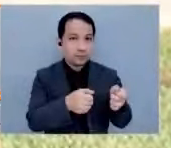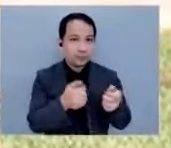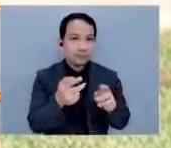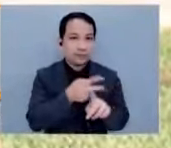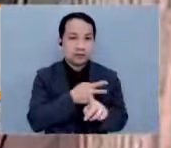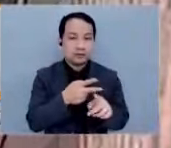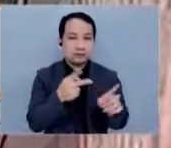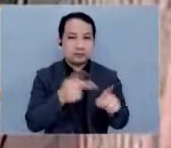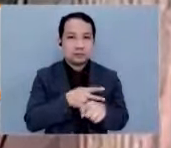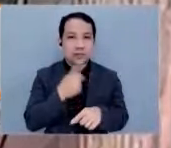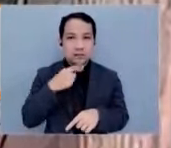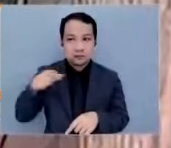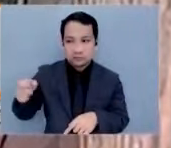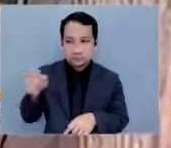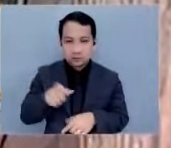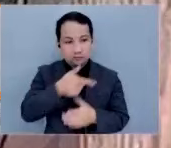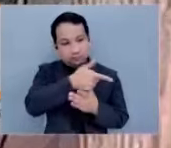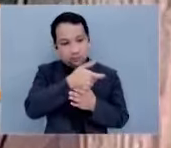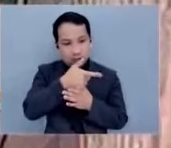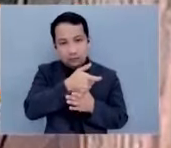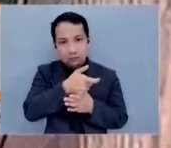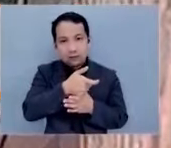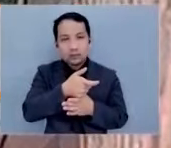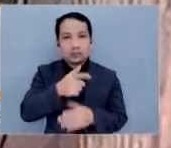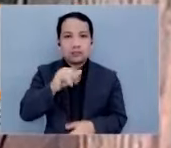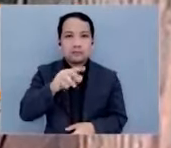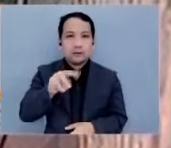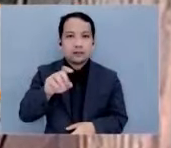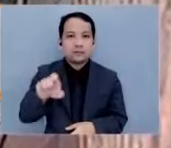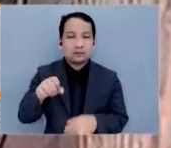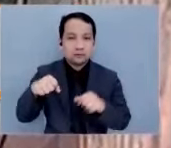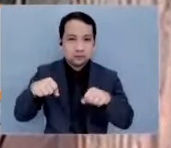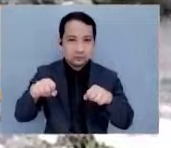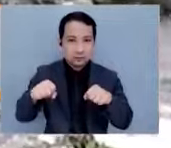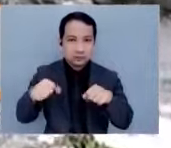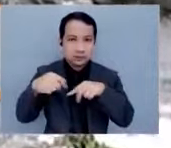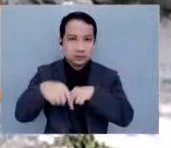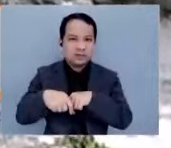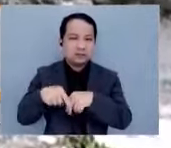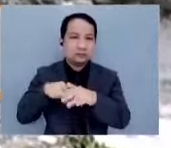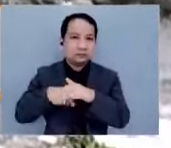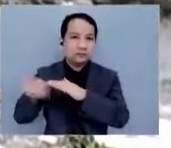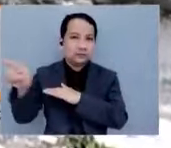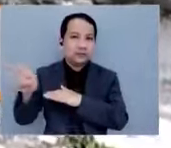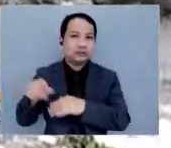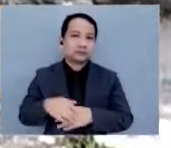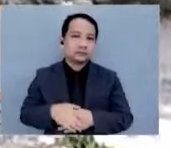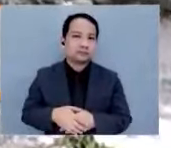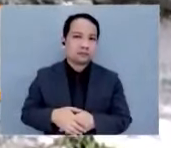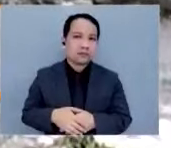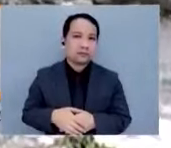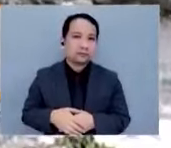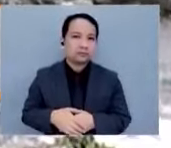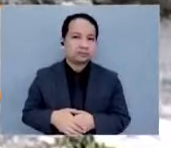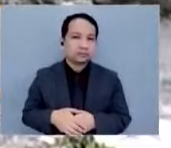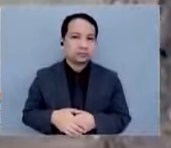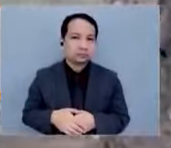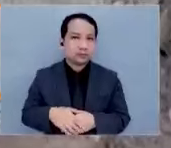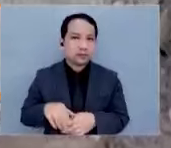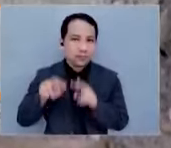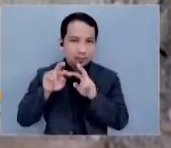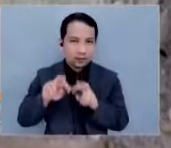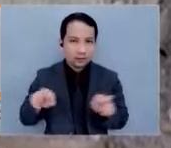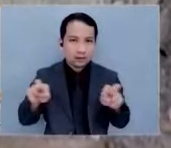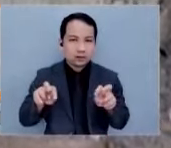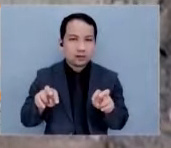ng pagbabarilin sila ni Ibanez. Dahil nakamotor ang suspect, agad siyang nakatakas. Batay sa pagsisiyasat, may